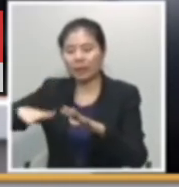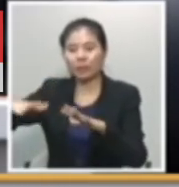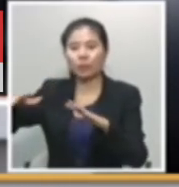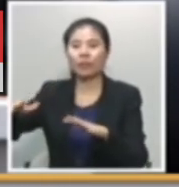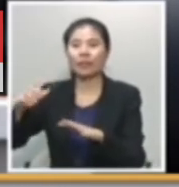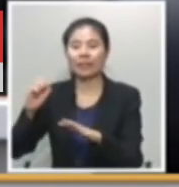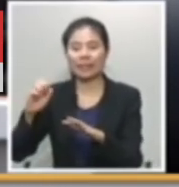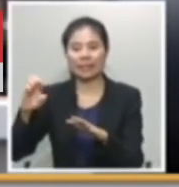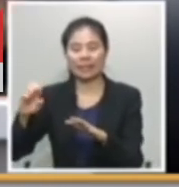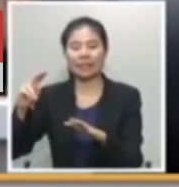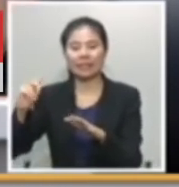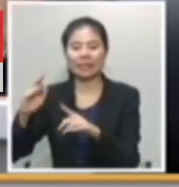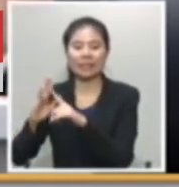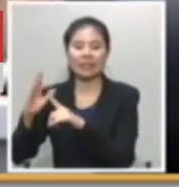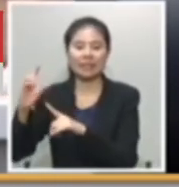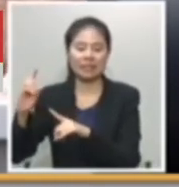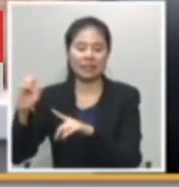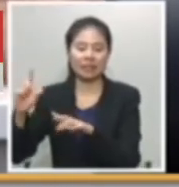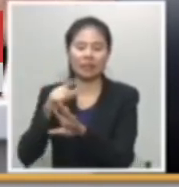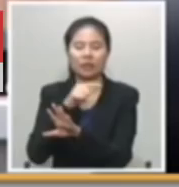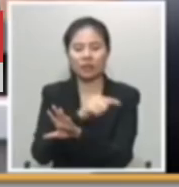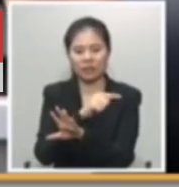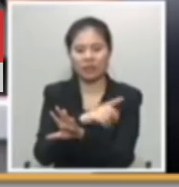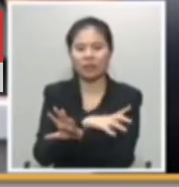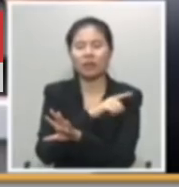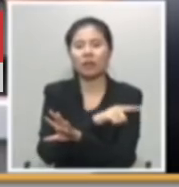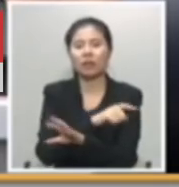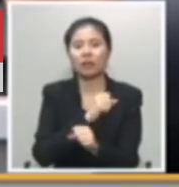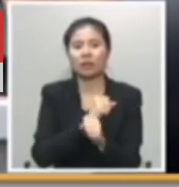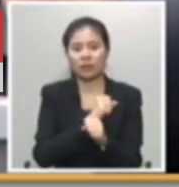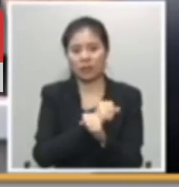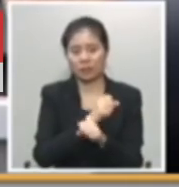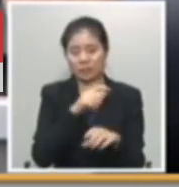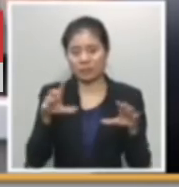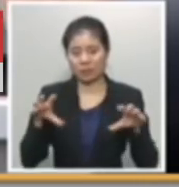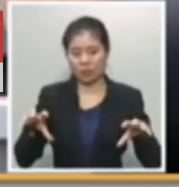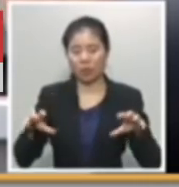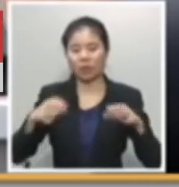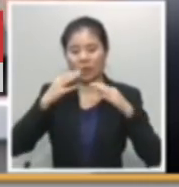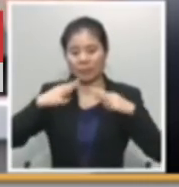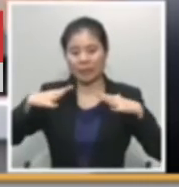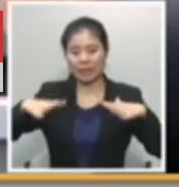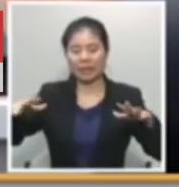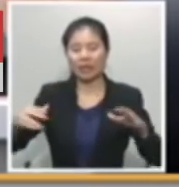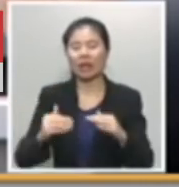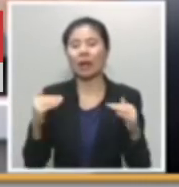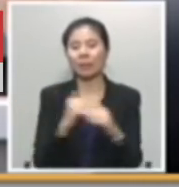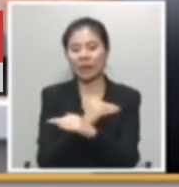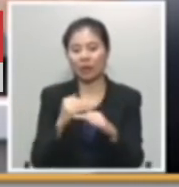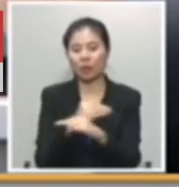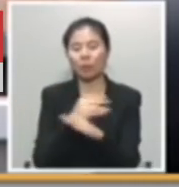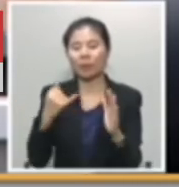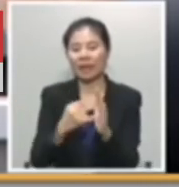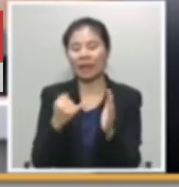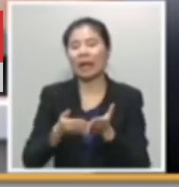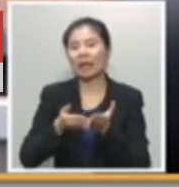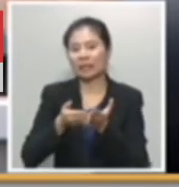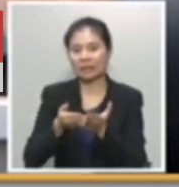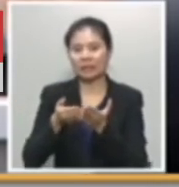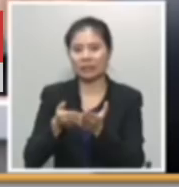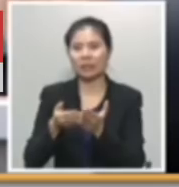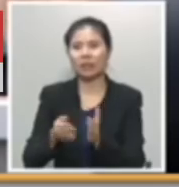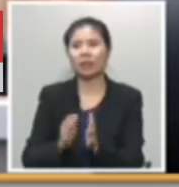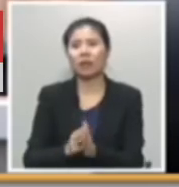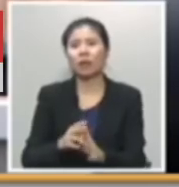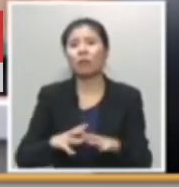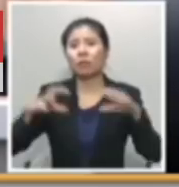นย์สูตรที่เขาเรียกว่าอีควอเตอร์24องศาเหนือ24องศาใต้ประเทศใดที่อยู่ในโซนนี้จะมีฝนตกต้องฤดูกาล